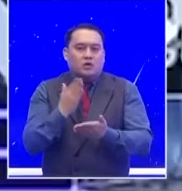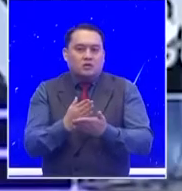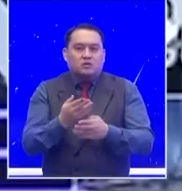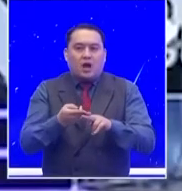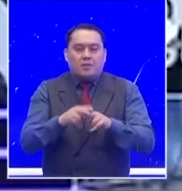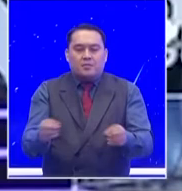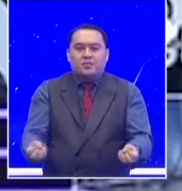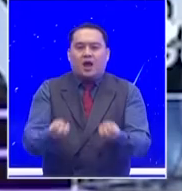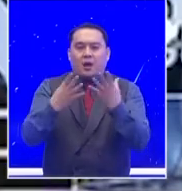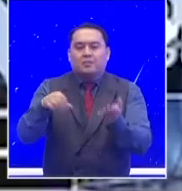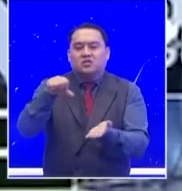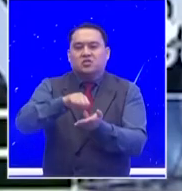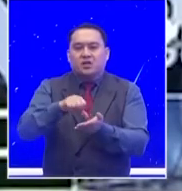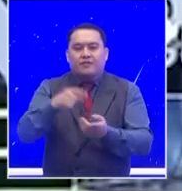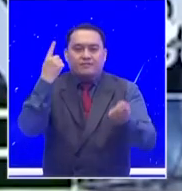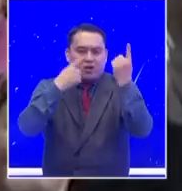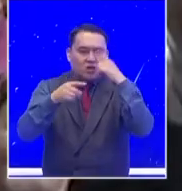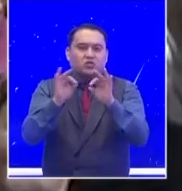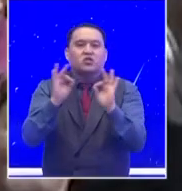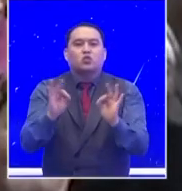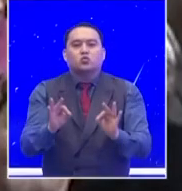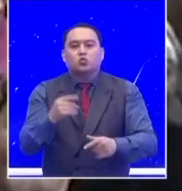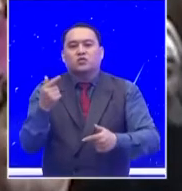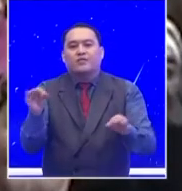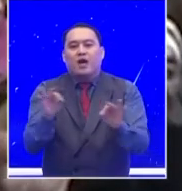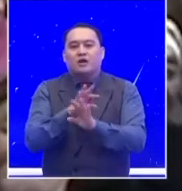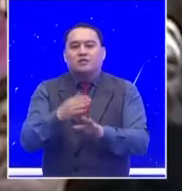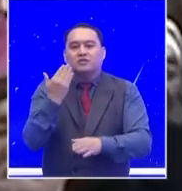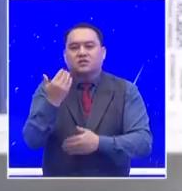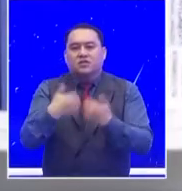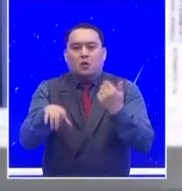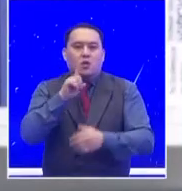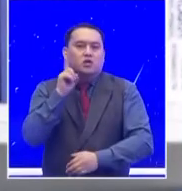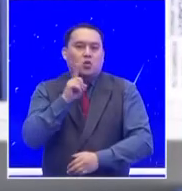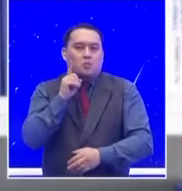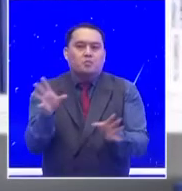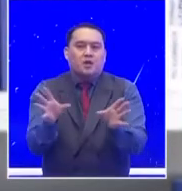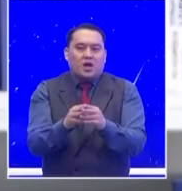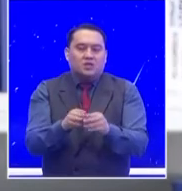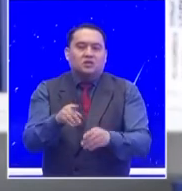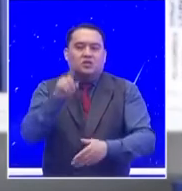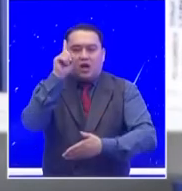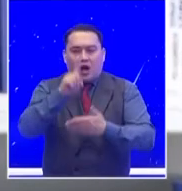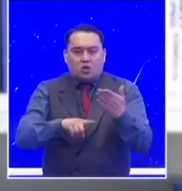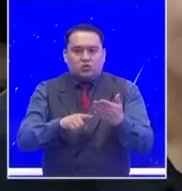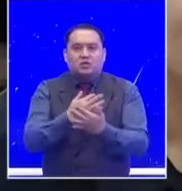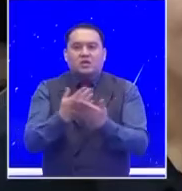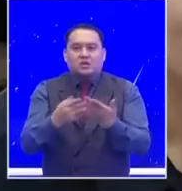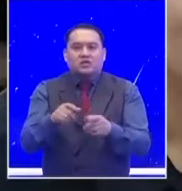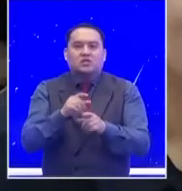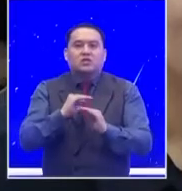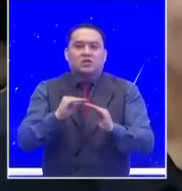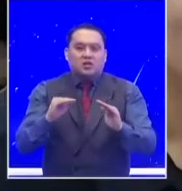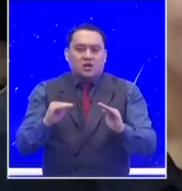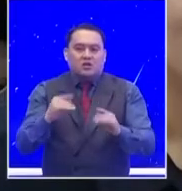самым ярким представителем импровизаторского песенного искусства среди молодых. Вместе с ним подают надежду еще несколько